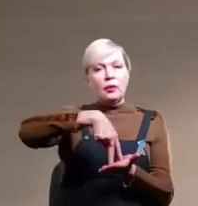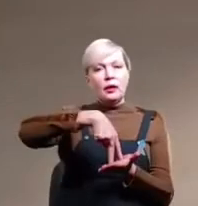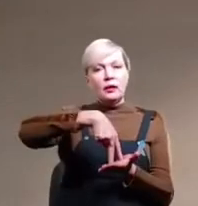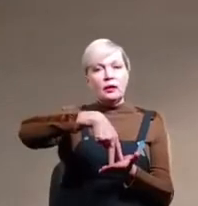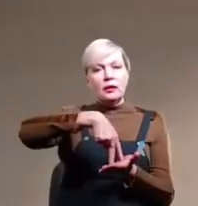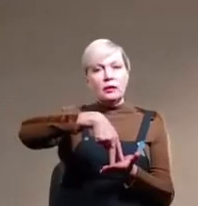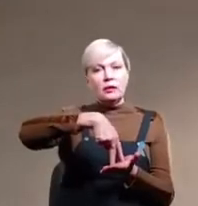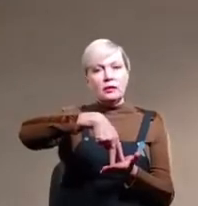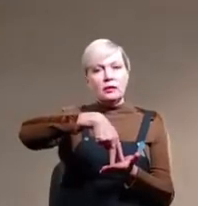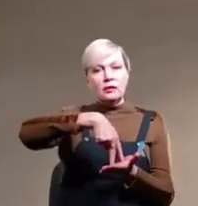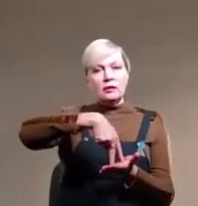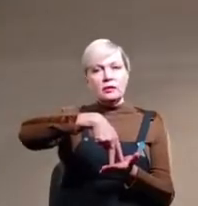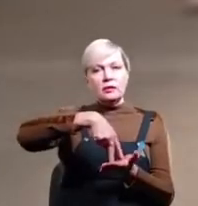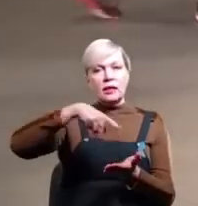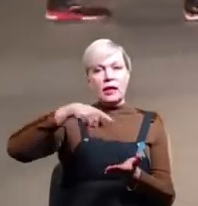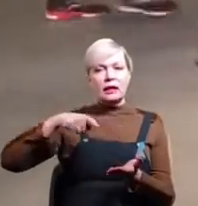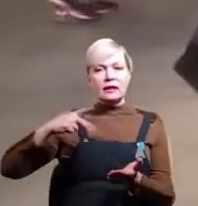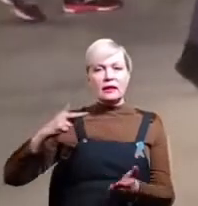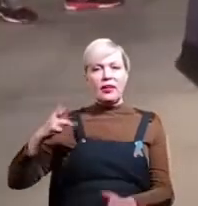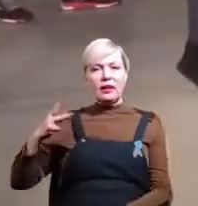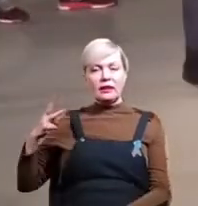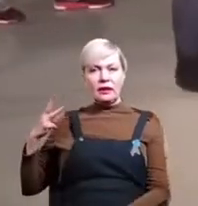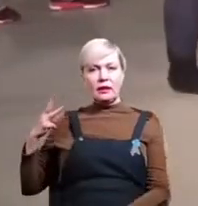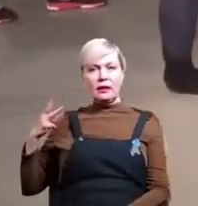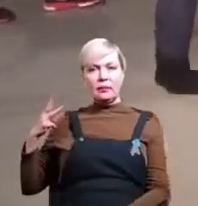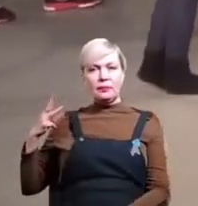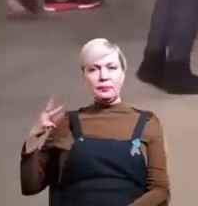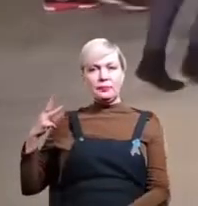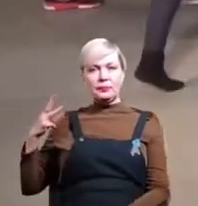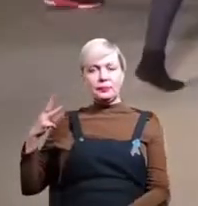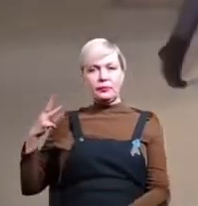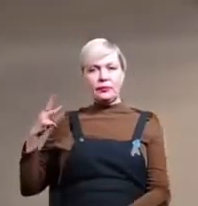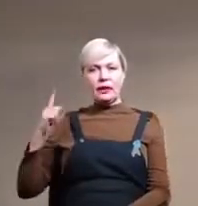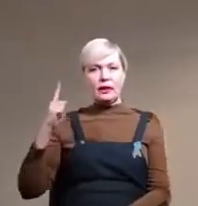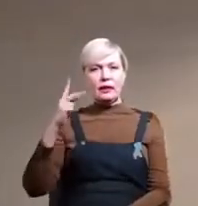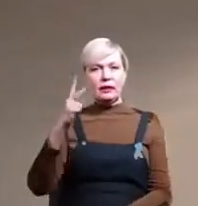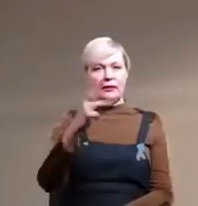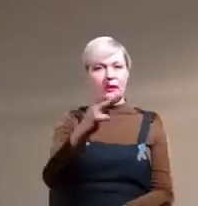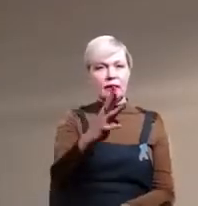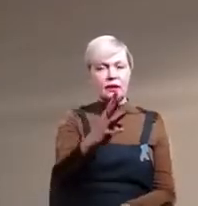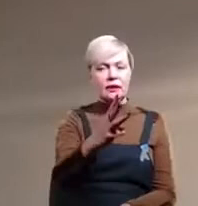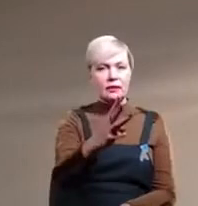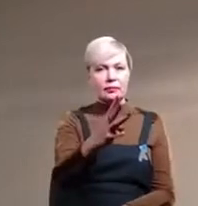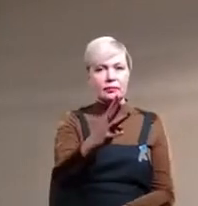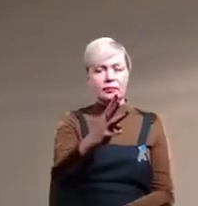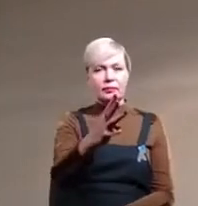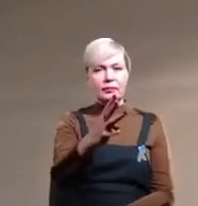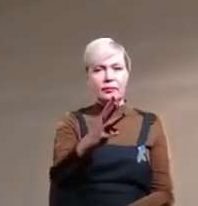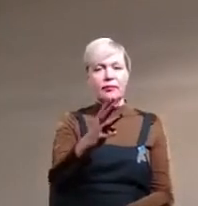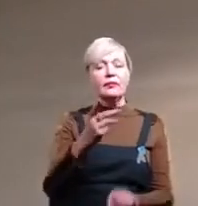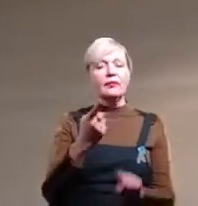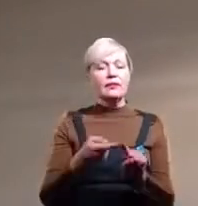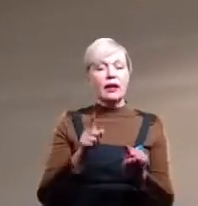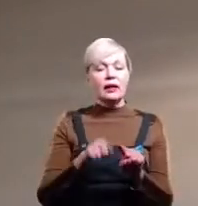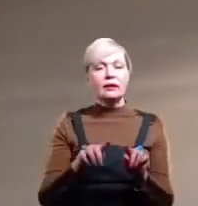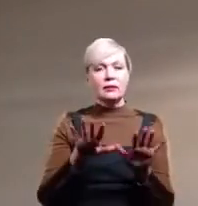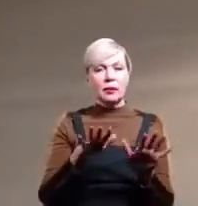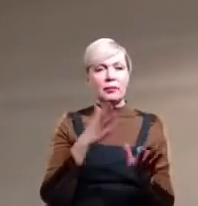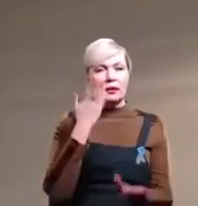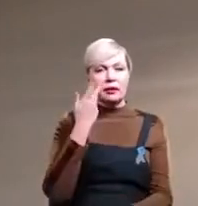и раз, два, три, раз, два, три. В этот момент, когда